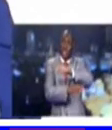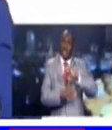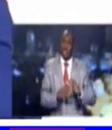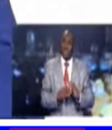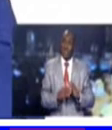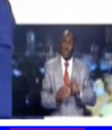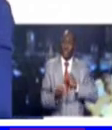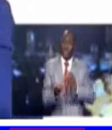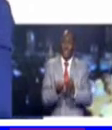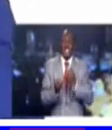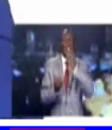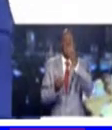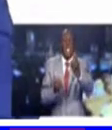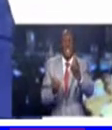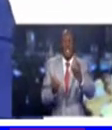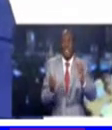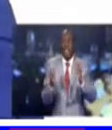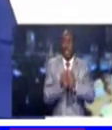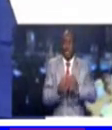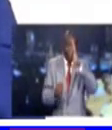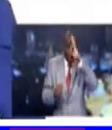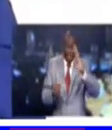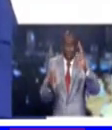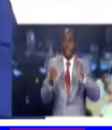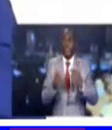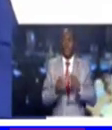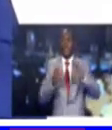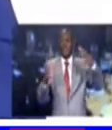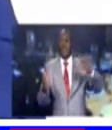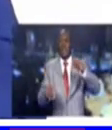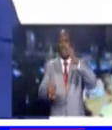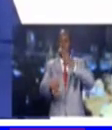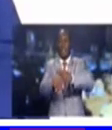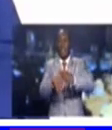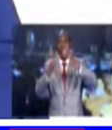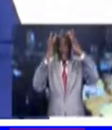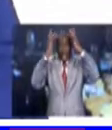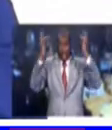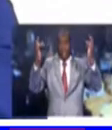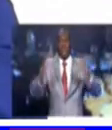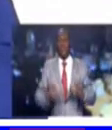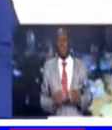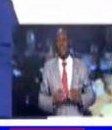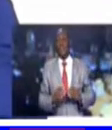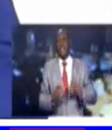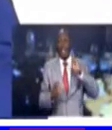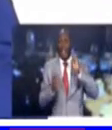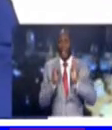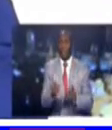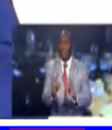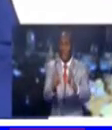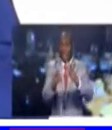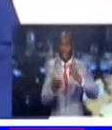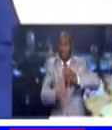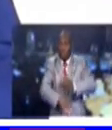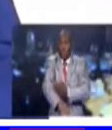et je vous le dis avec solennité l'heure est grave là vitesse de